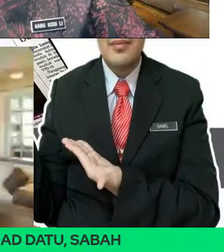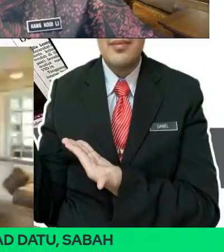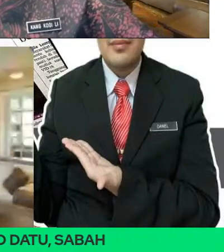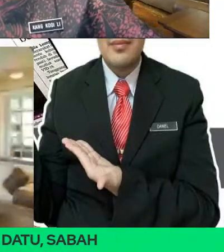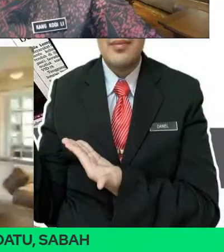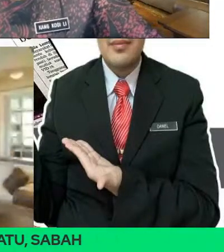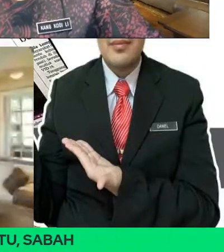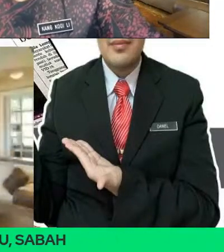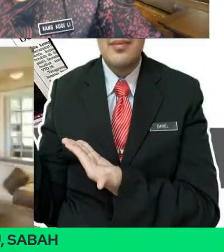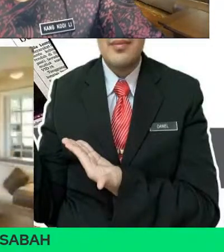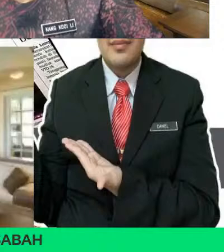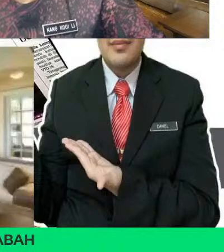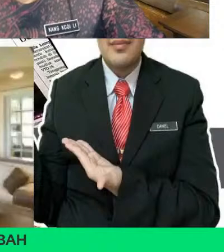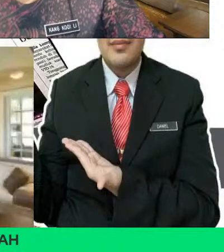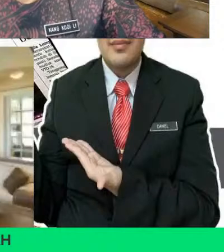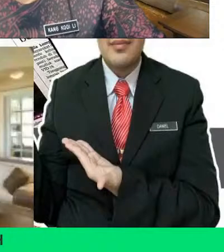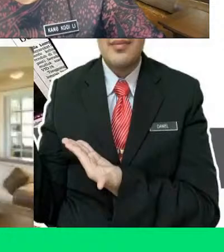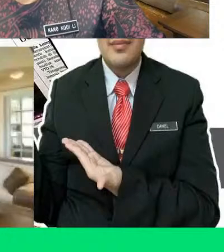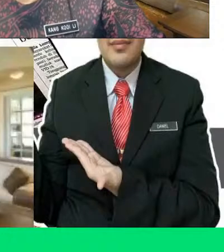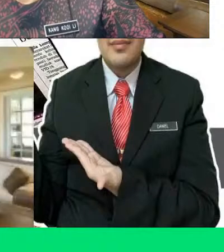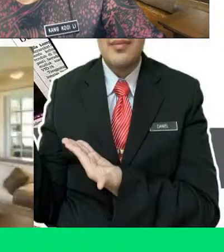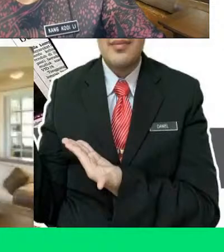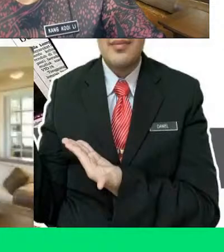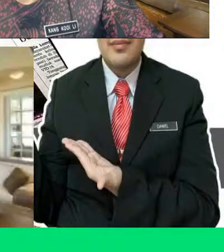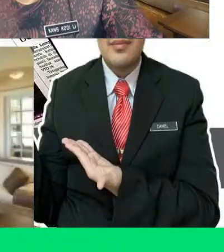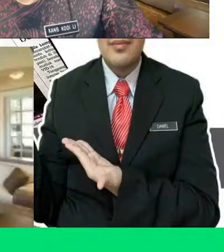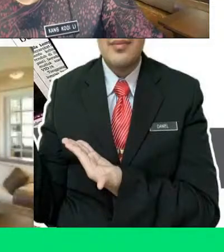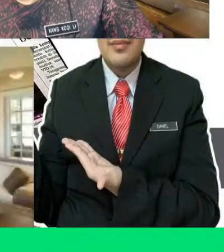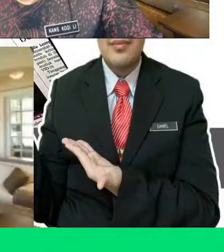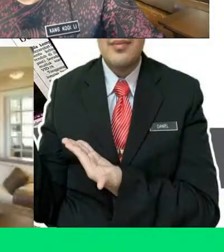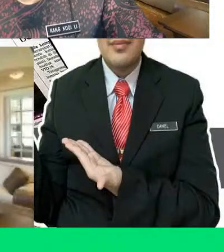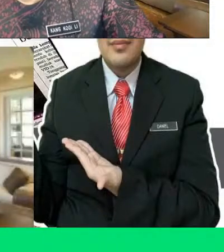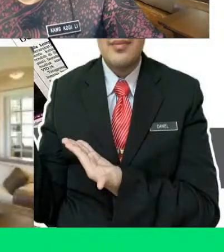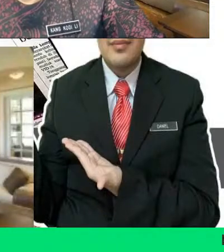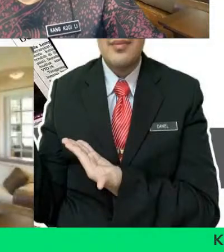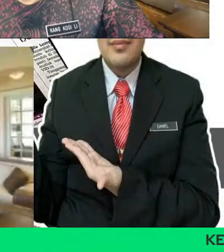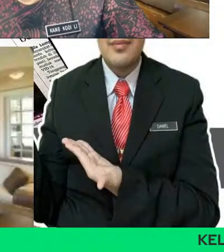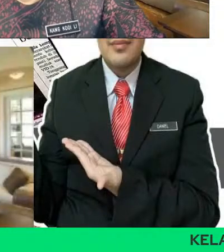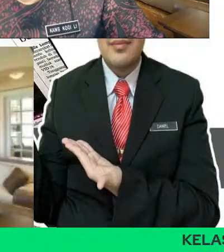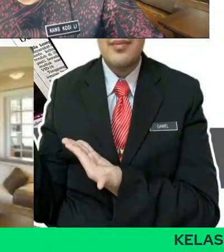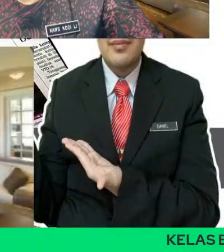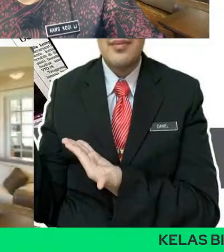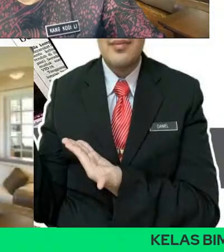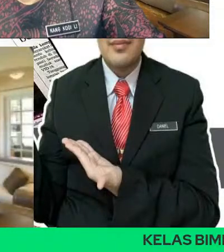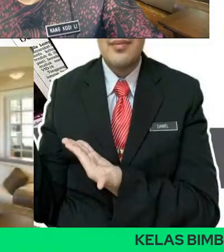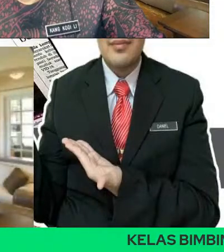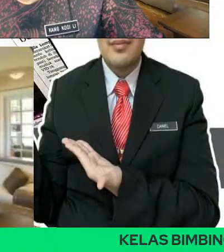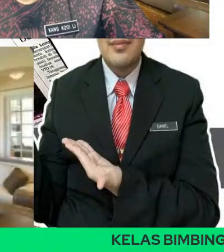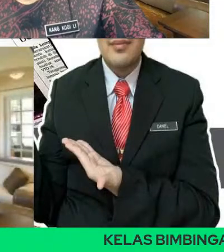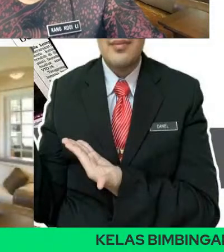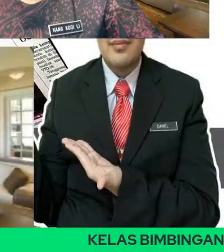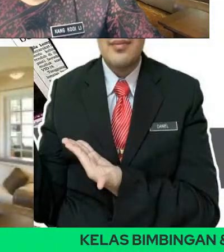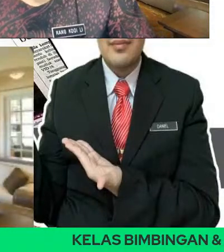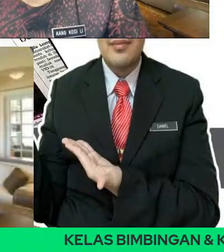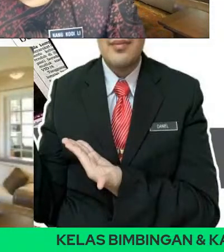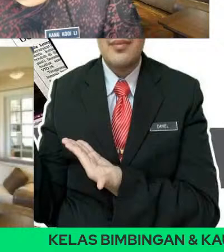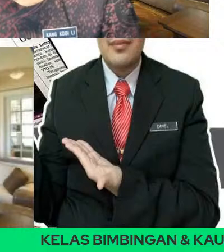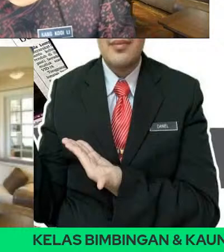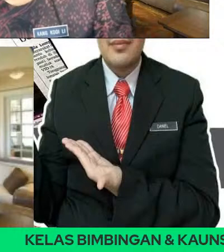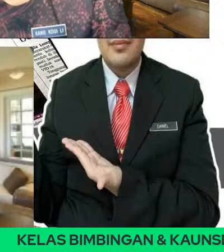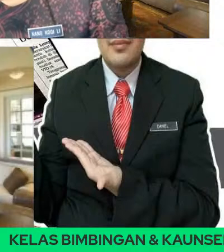pada kali ini sebelum itu kita mulai sebelum kita mulakan kelas kita pada malam ini